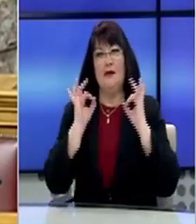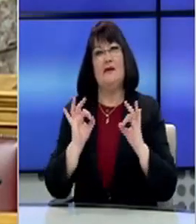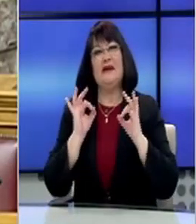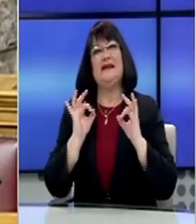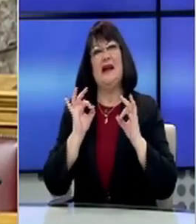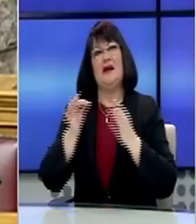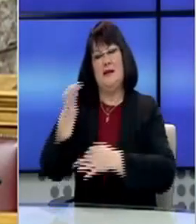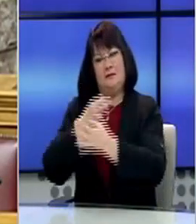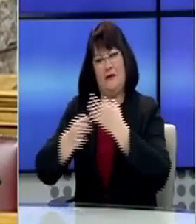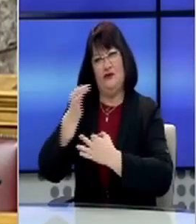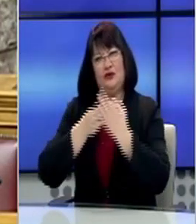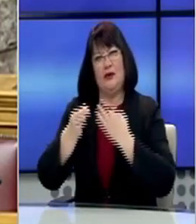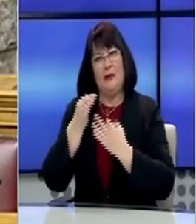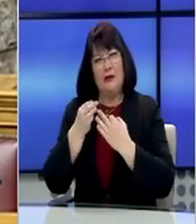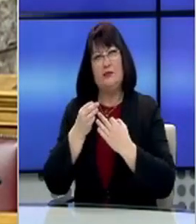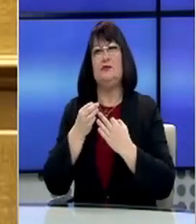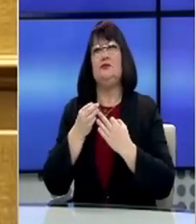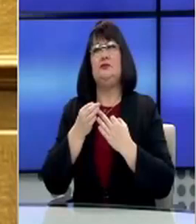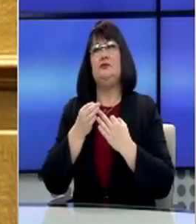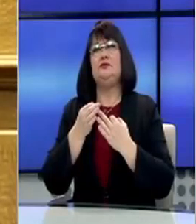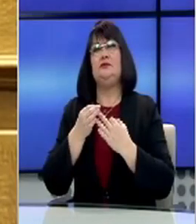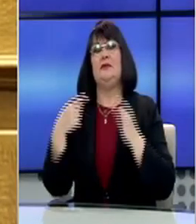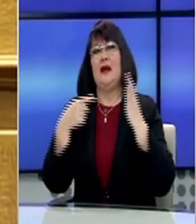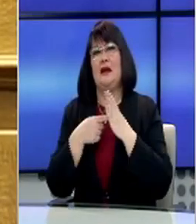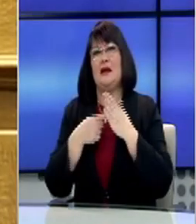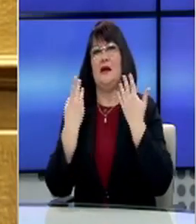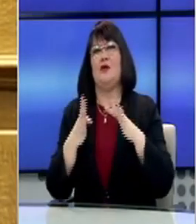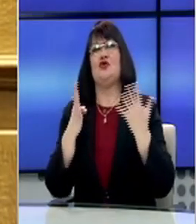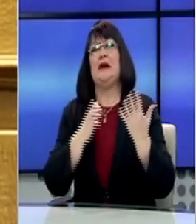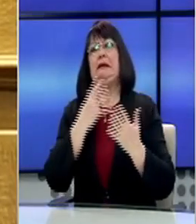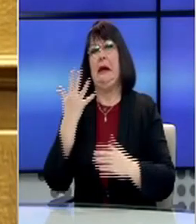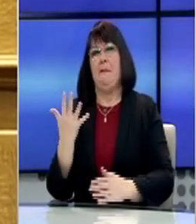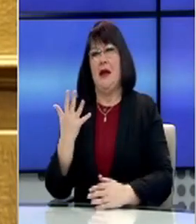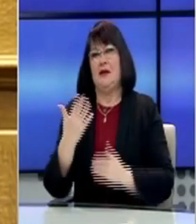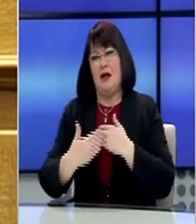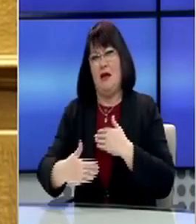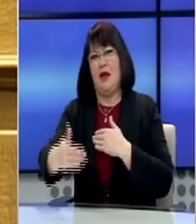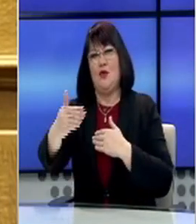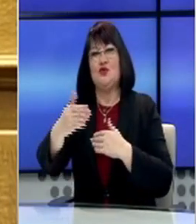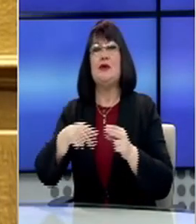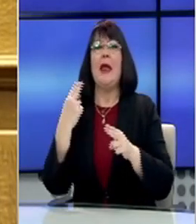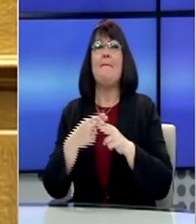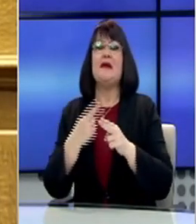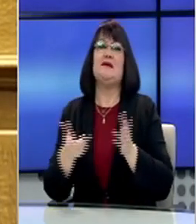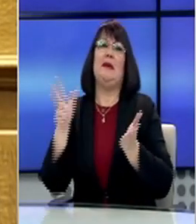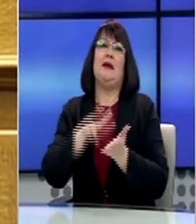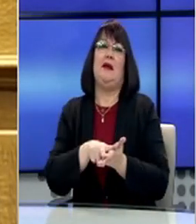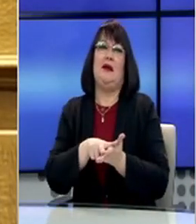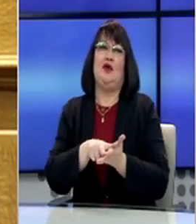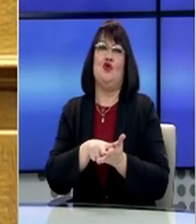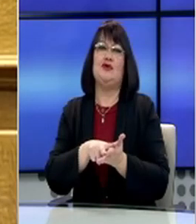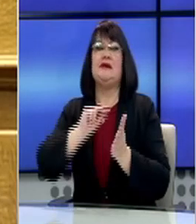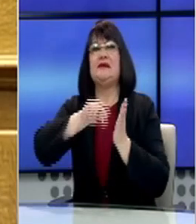αυτή δήλωση συνοδεύει από το 1995 και την επίσημη κύρωση